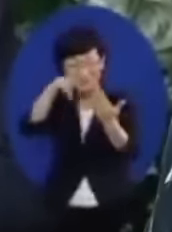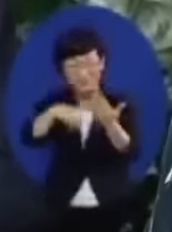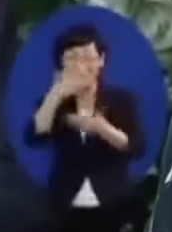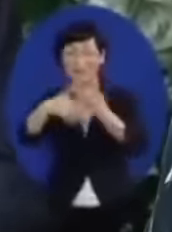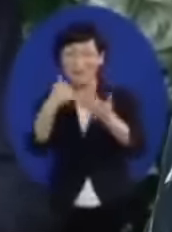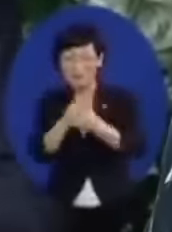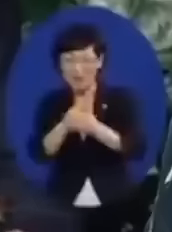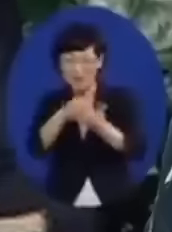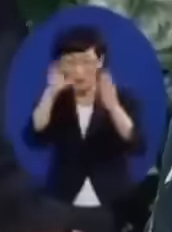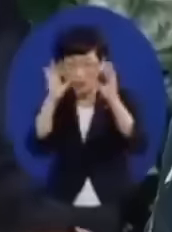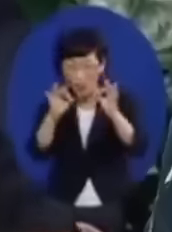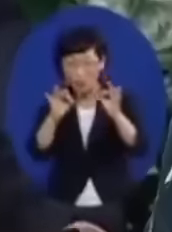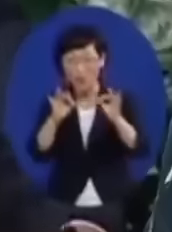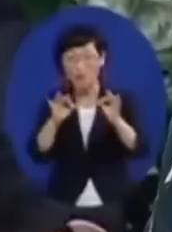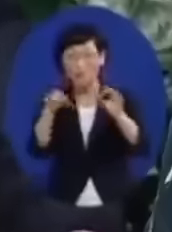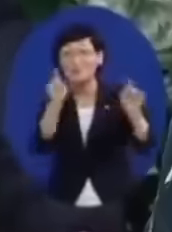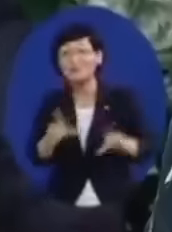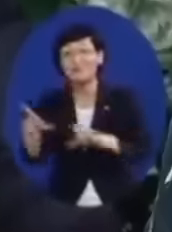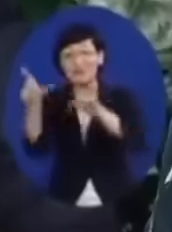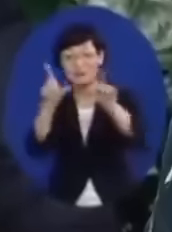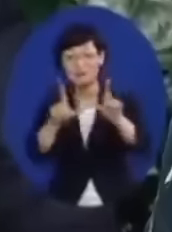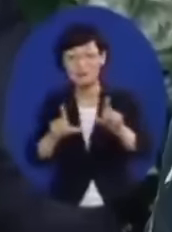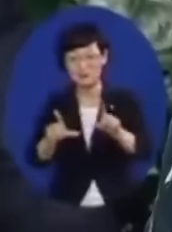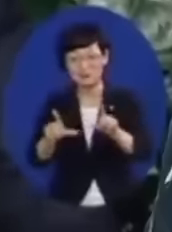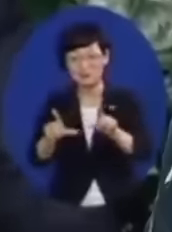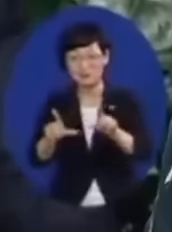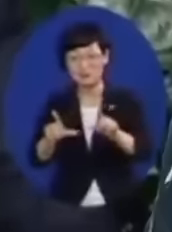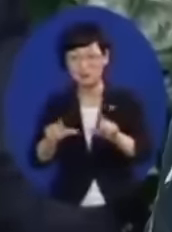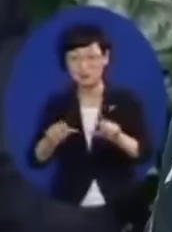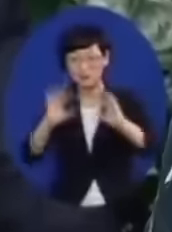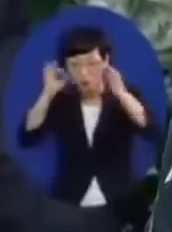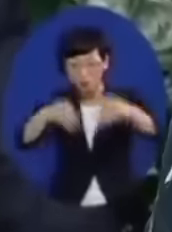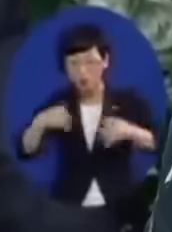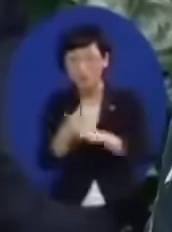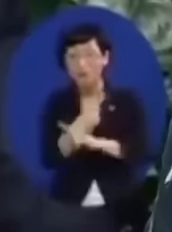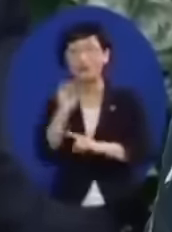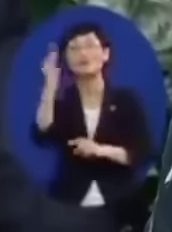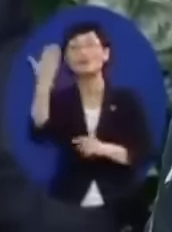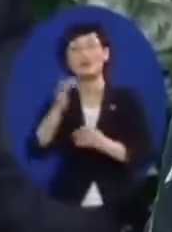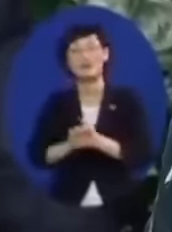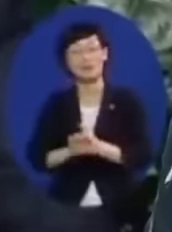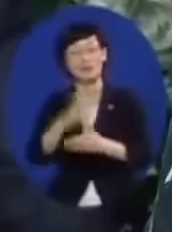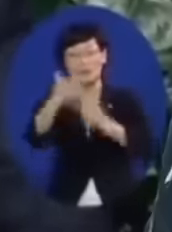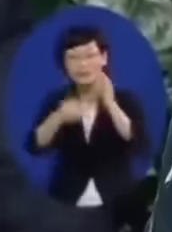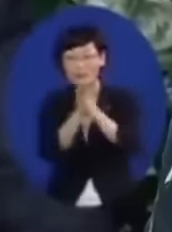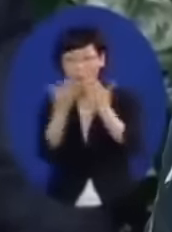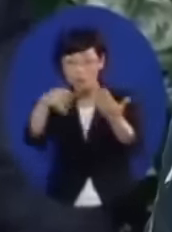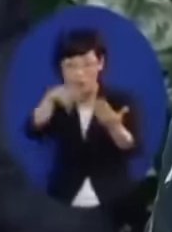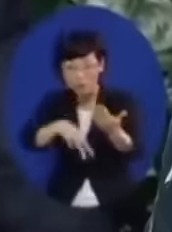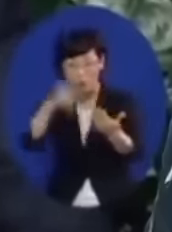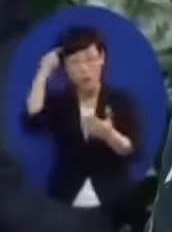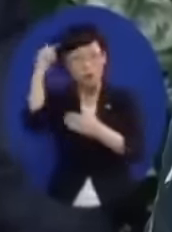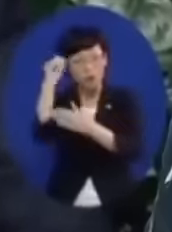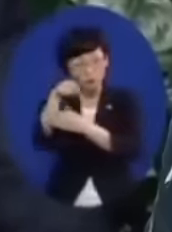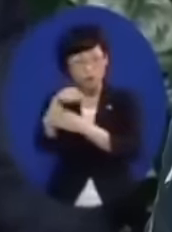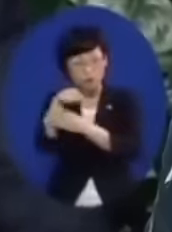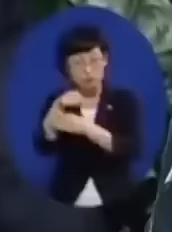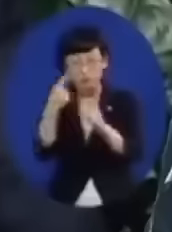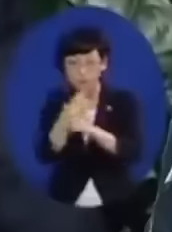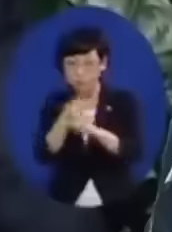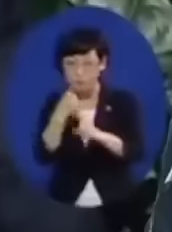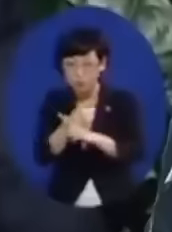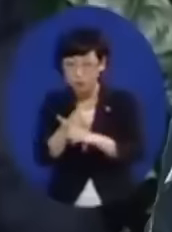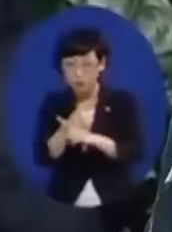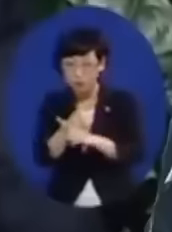바라보고 살면 우리가 달라져요. 성경을 읽고 묵상하는데 안 달라질